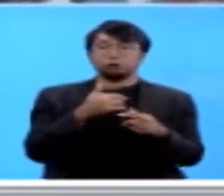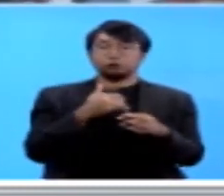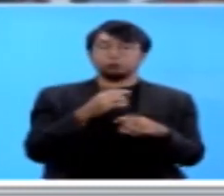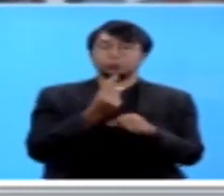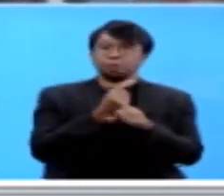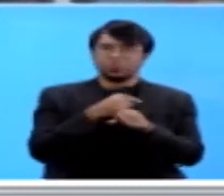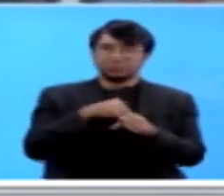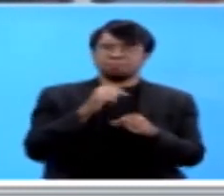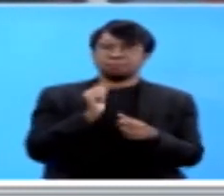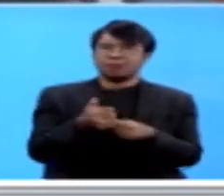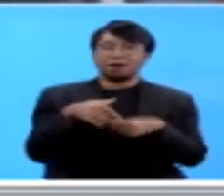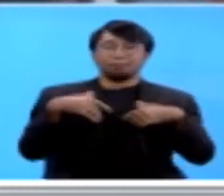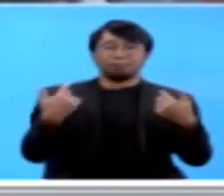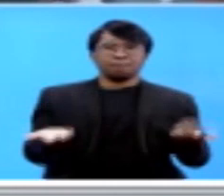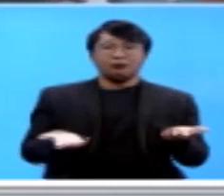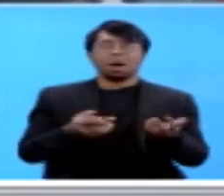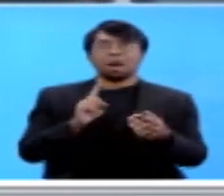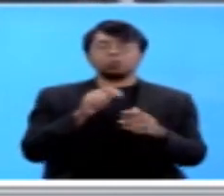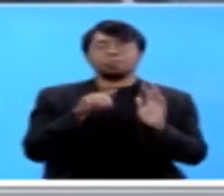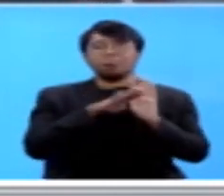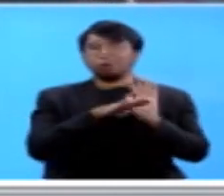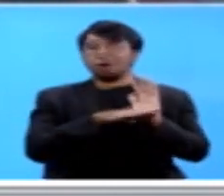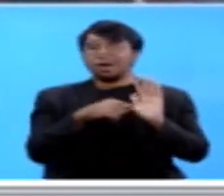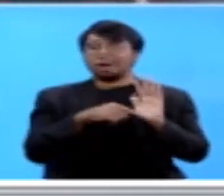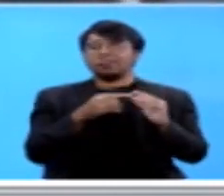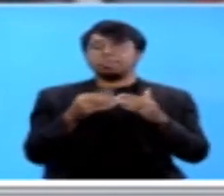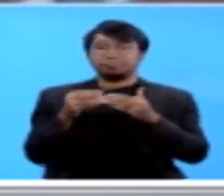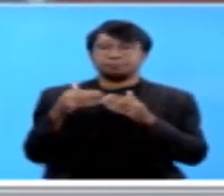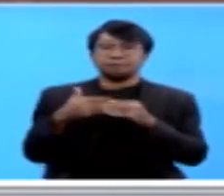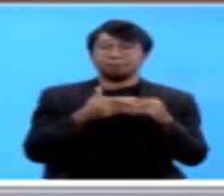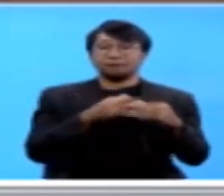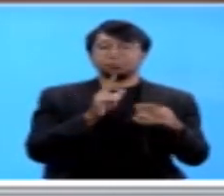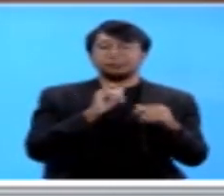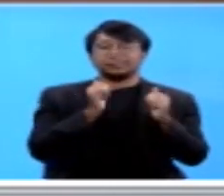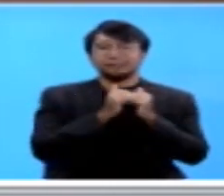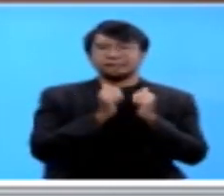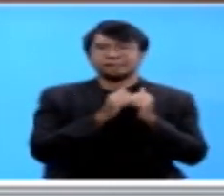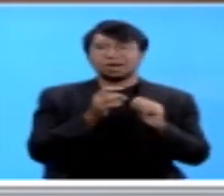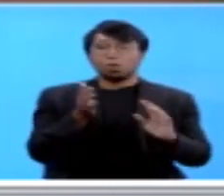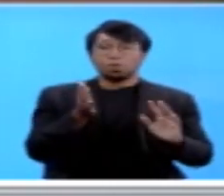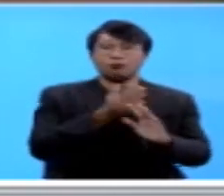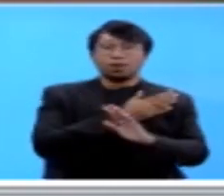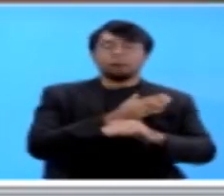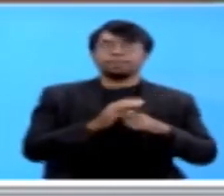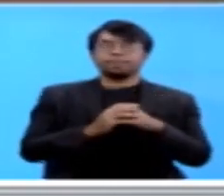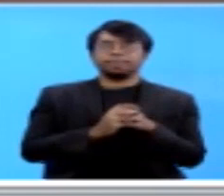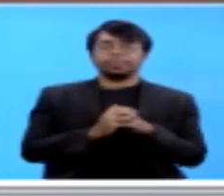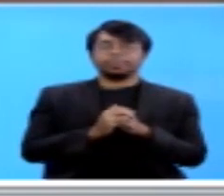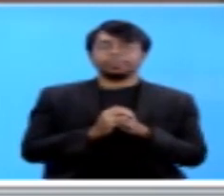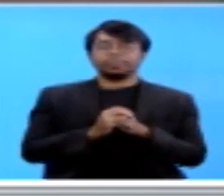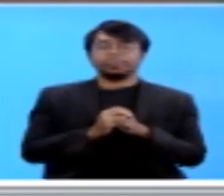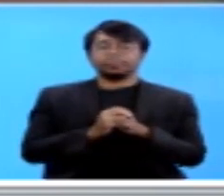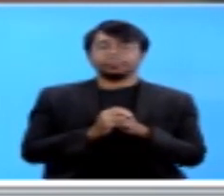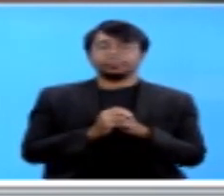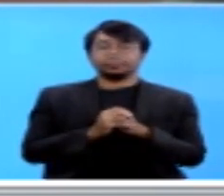harusnya ada panduan semacam itu yang merupakan komitmen di awal. Jadi tata tertib itu seharusnya memang dibangun seperti itu. Baik,